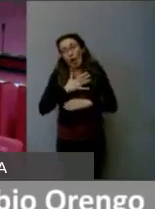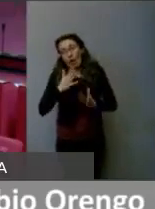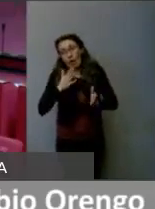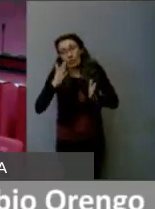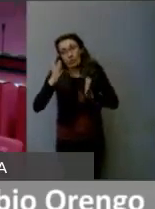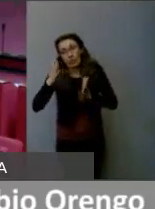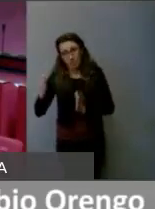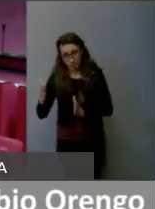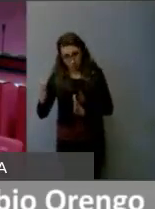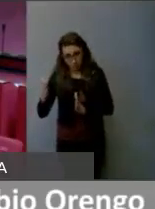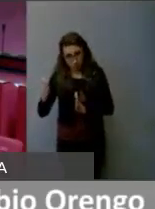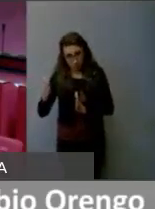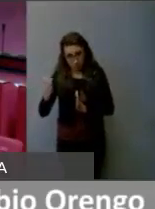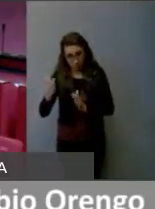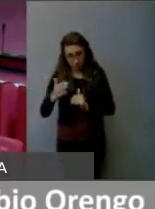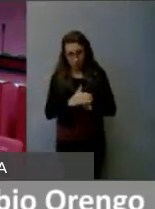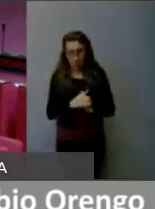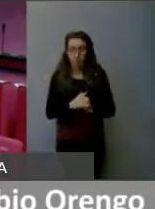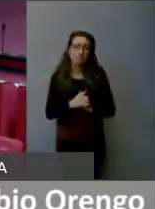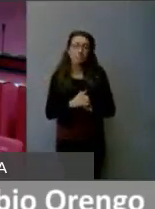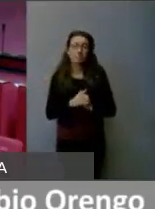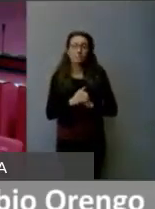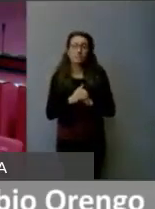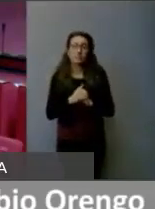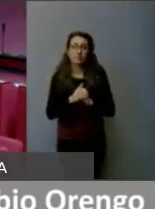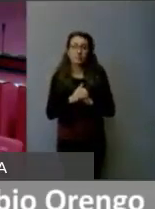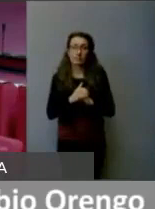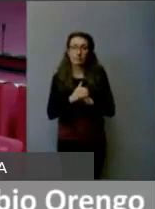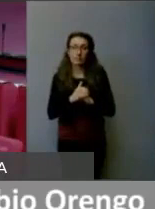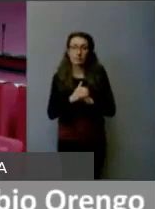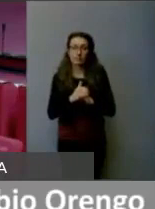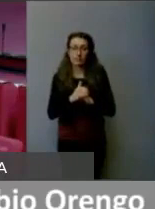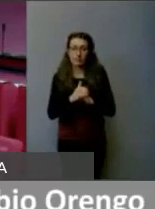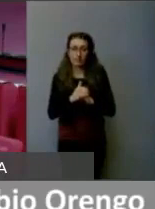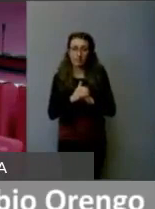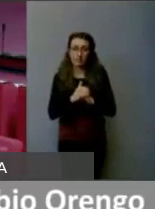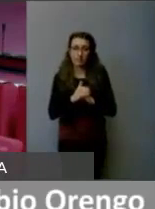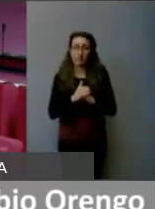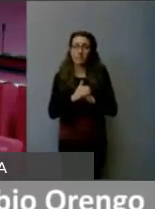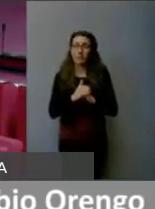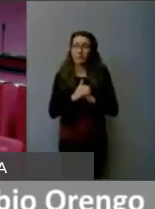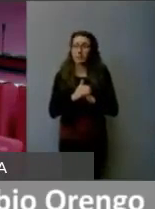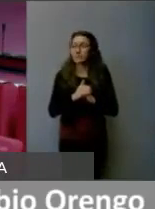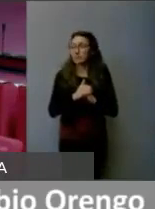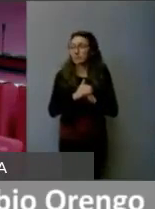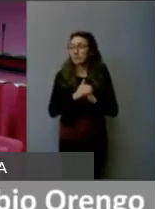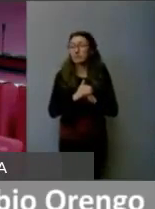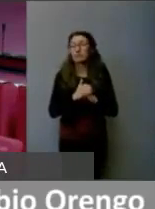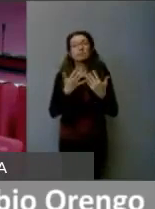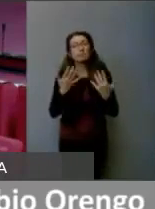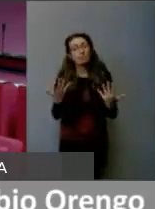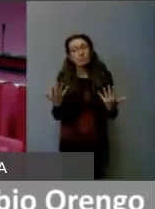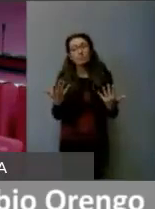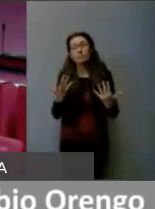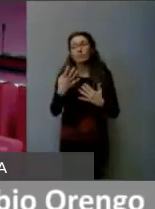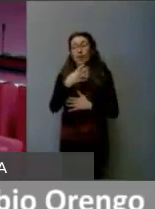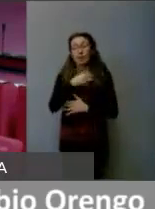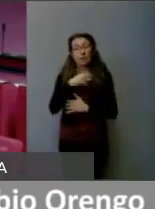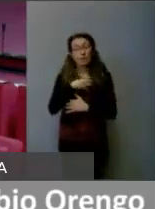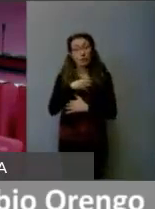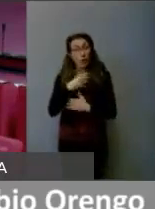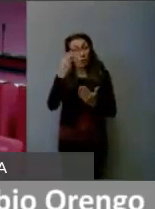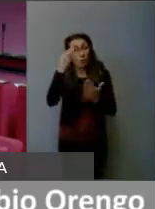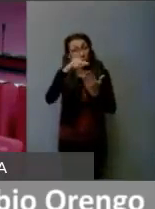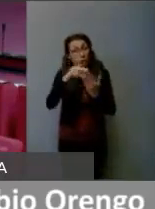vita che può essere la vita oltre appunto i 65 anni. Per cui assessore, con questa mozione